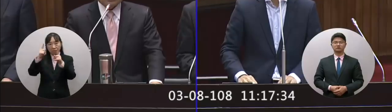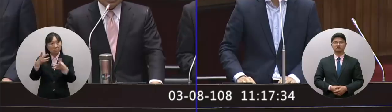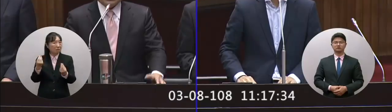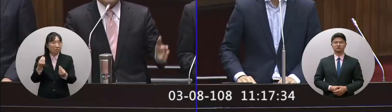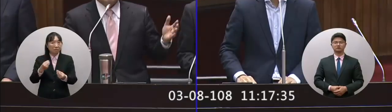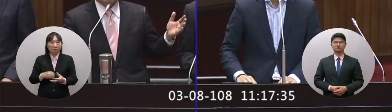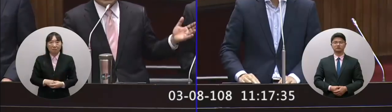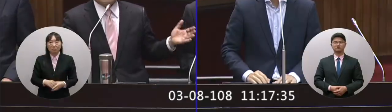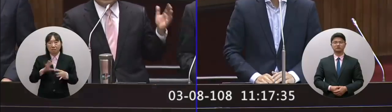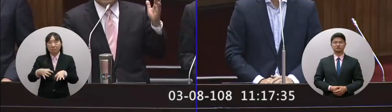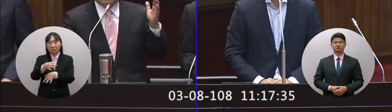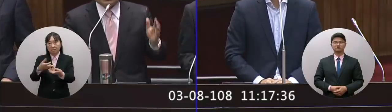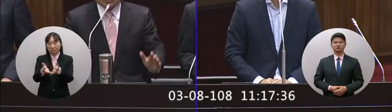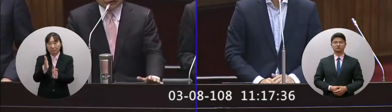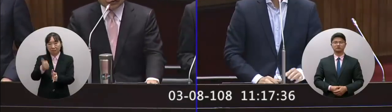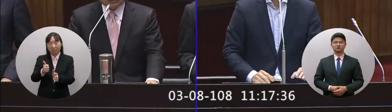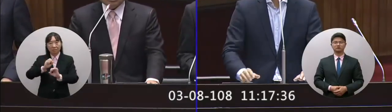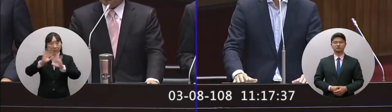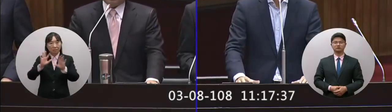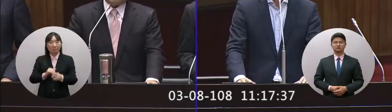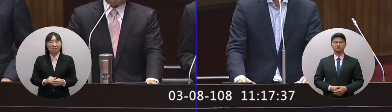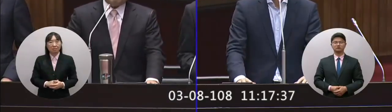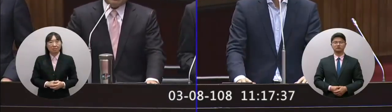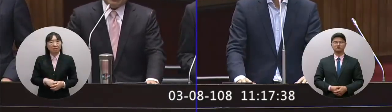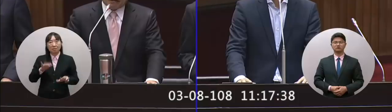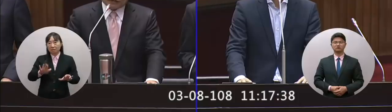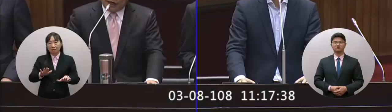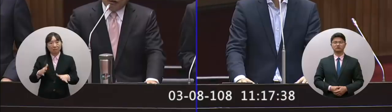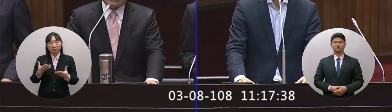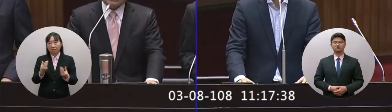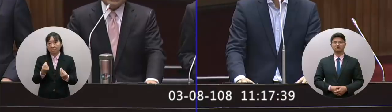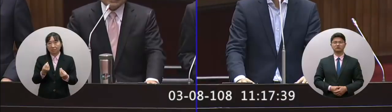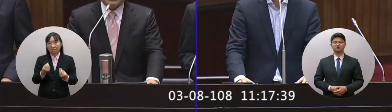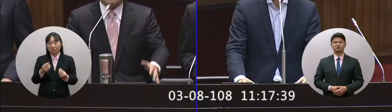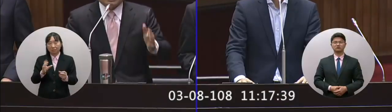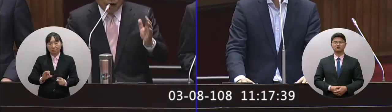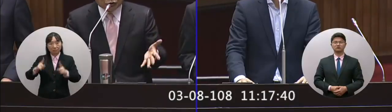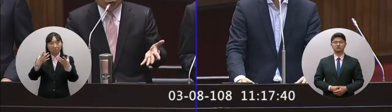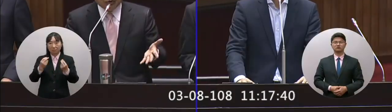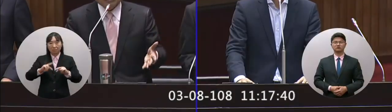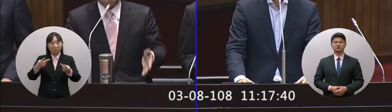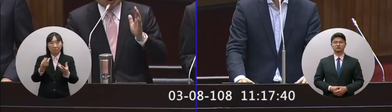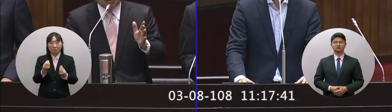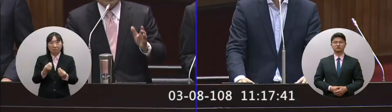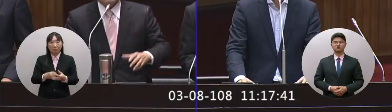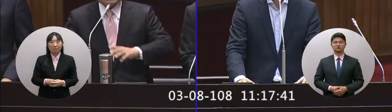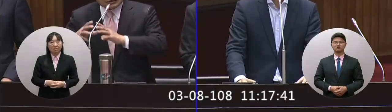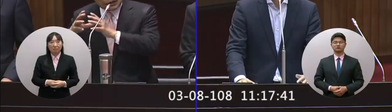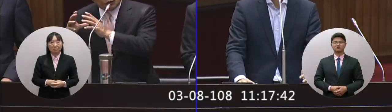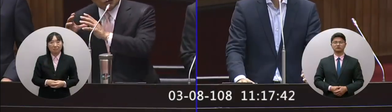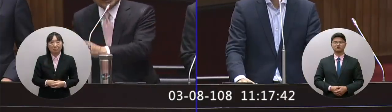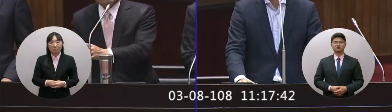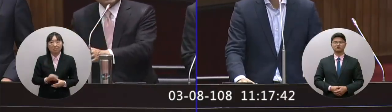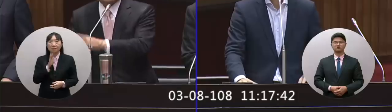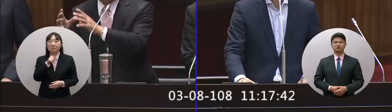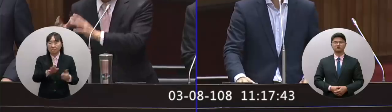力，所以经济部长也已经宣示，目前并没有要调整电价的要求。不过，这